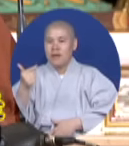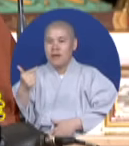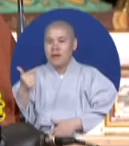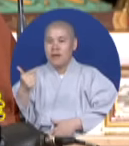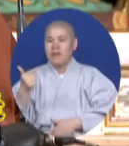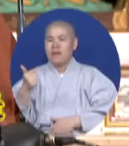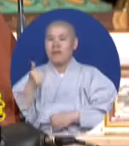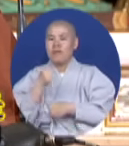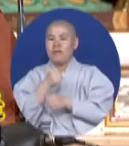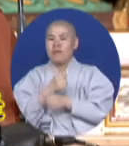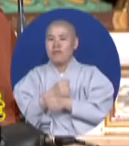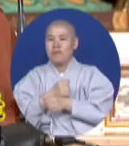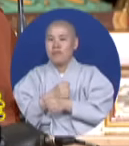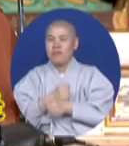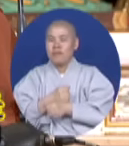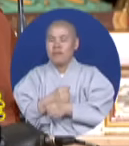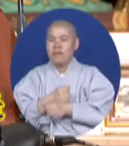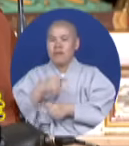색피안이요